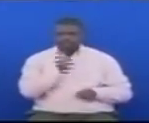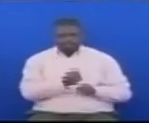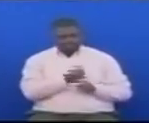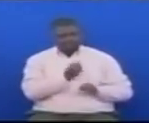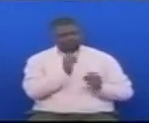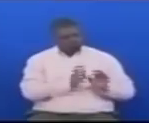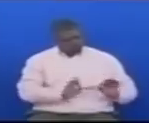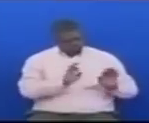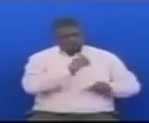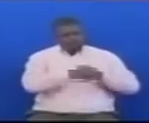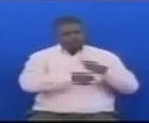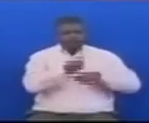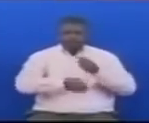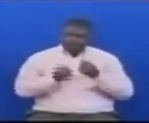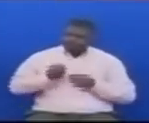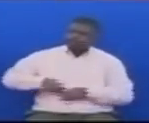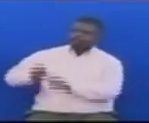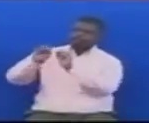vizuri.